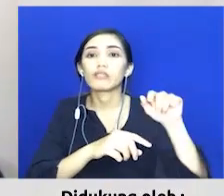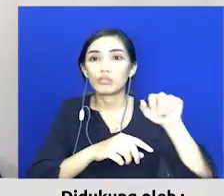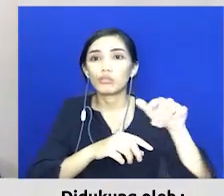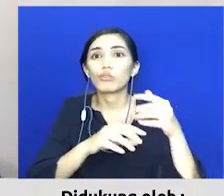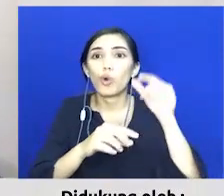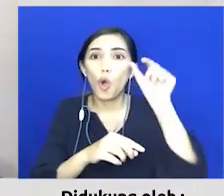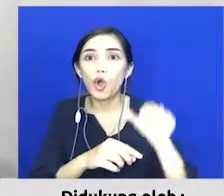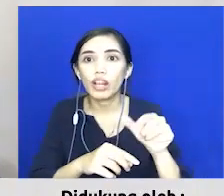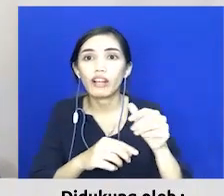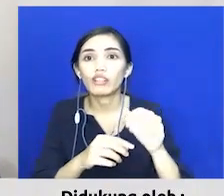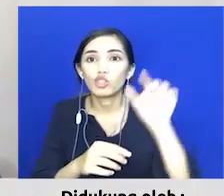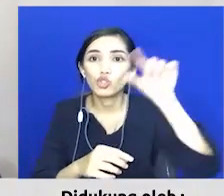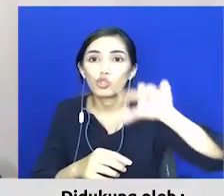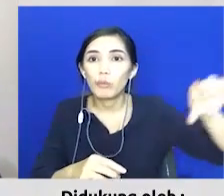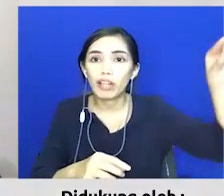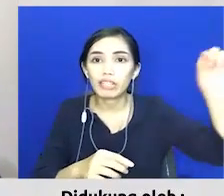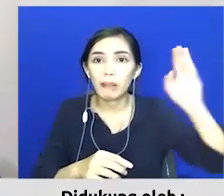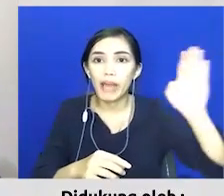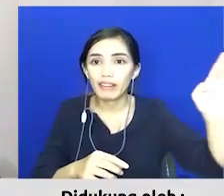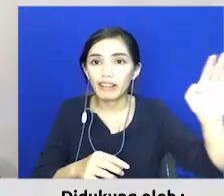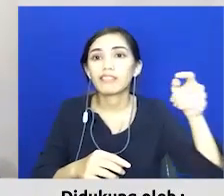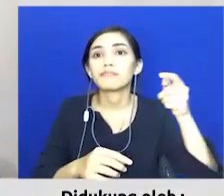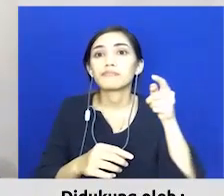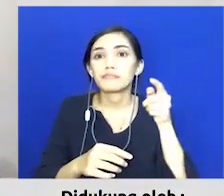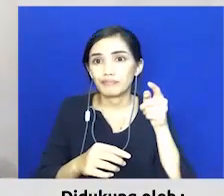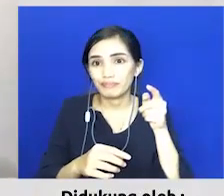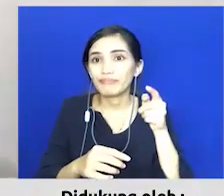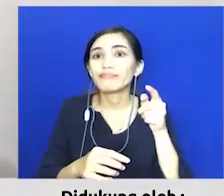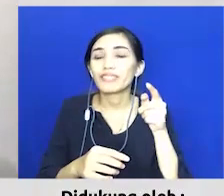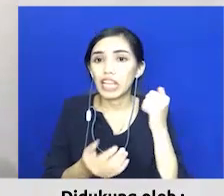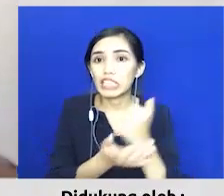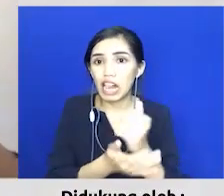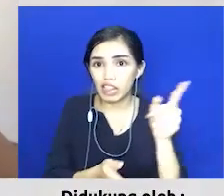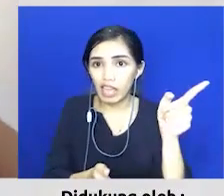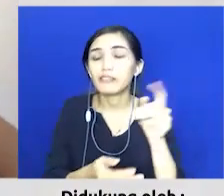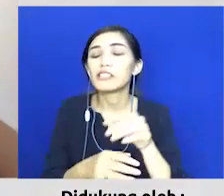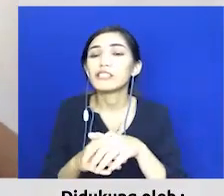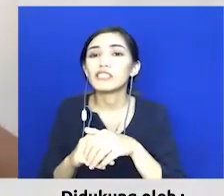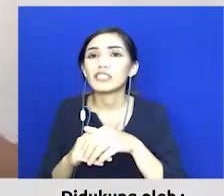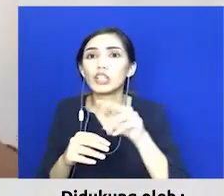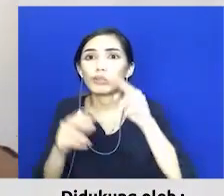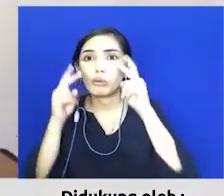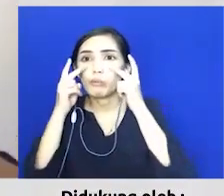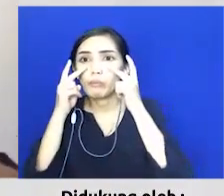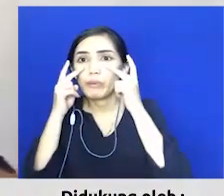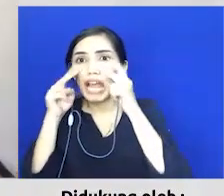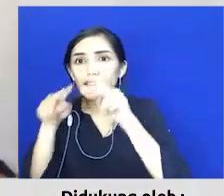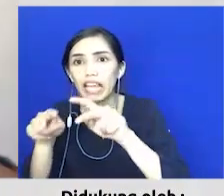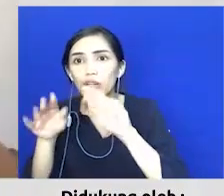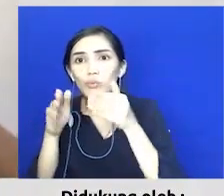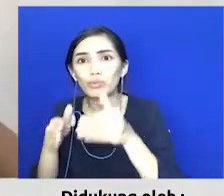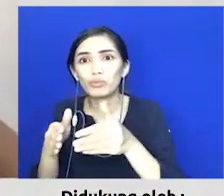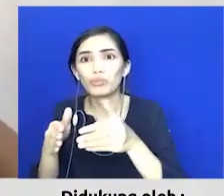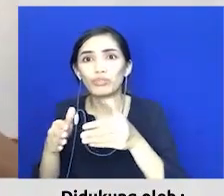khusus kepada pemeranan bintang-bintang yang populer di masa itu, Pak. Dan kadang-kadang orang seperti Bambang Hermanto